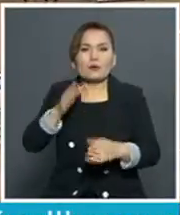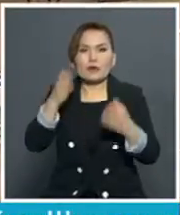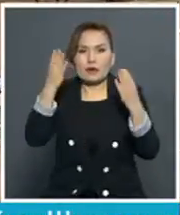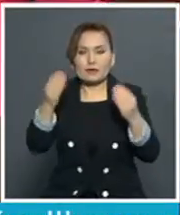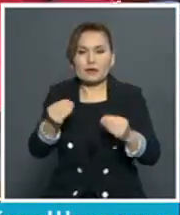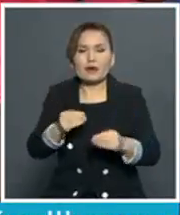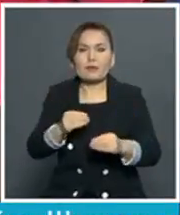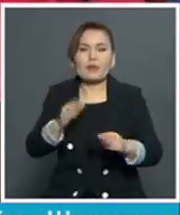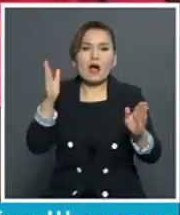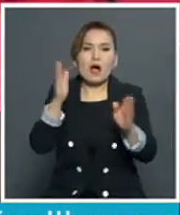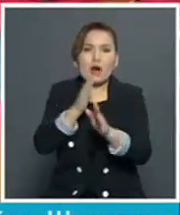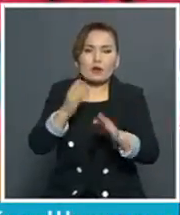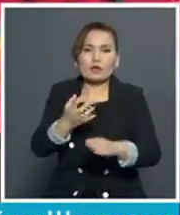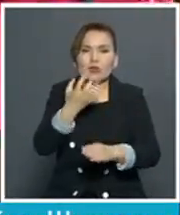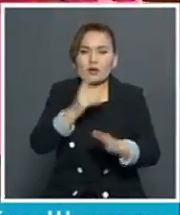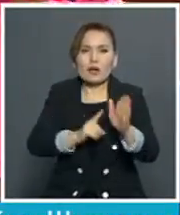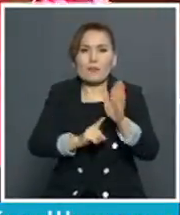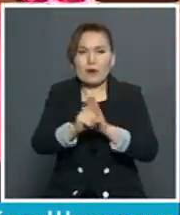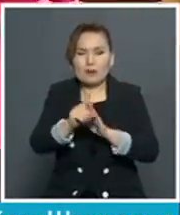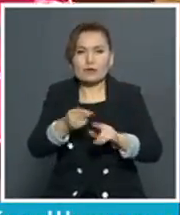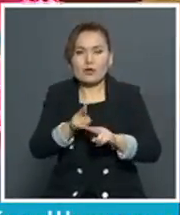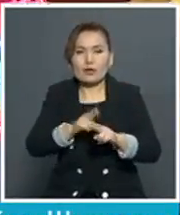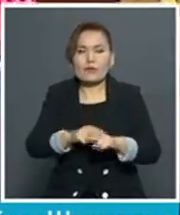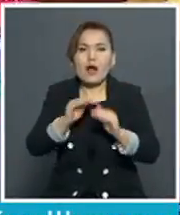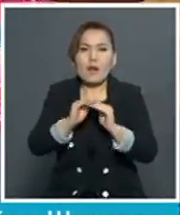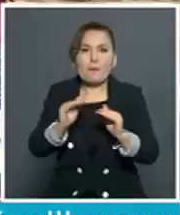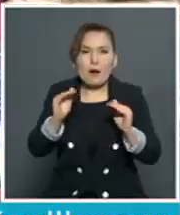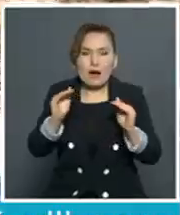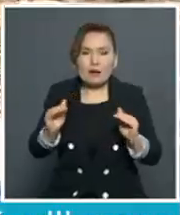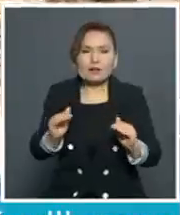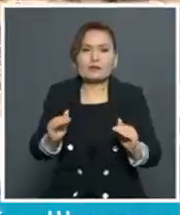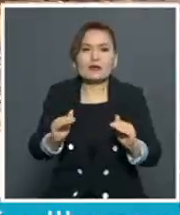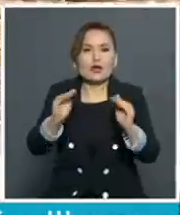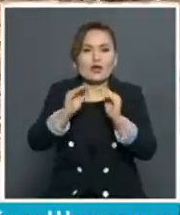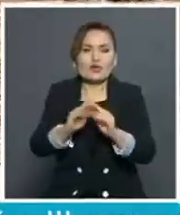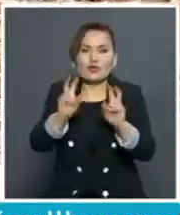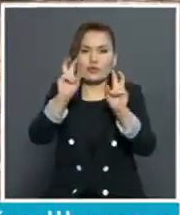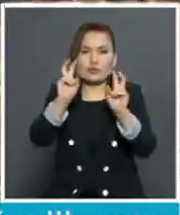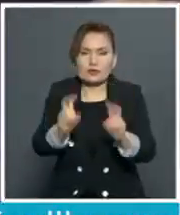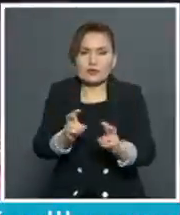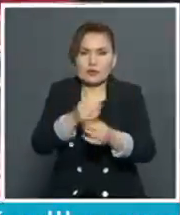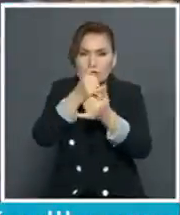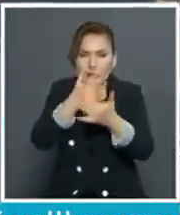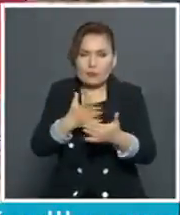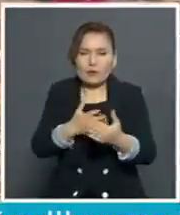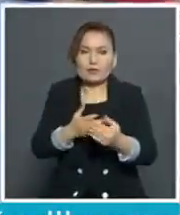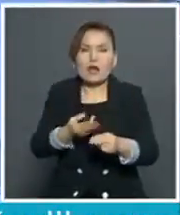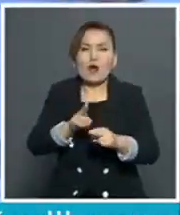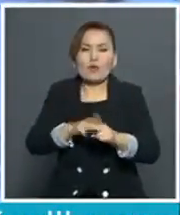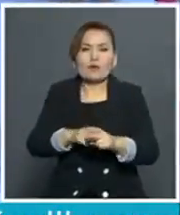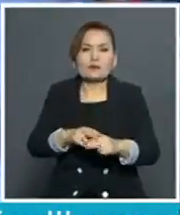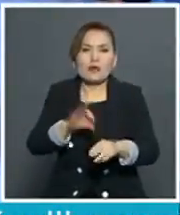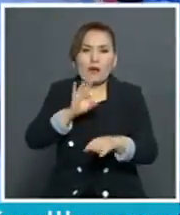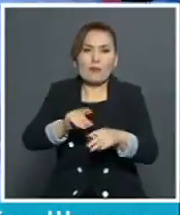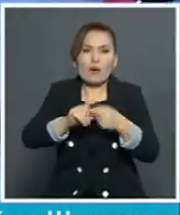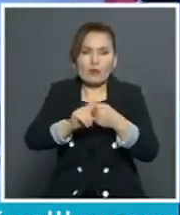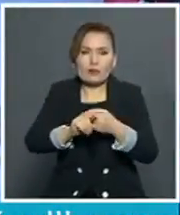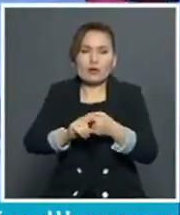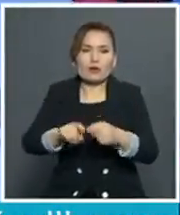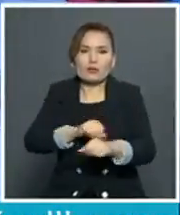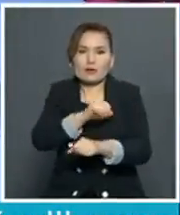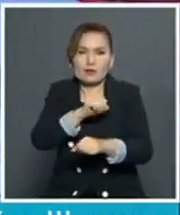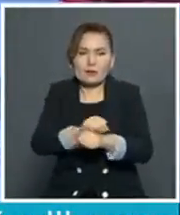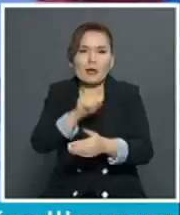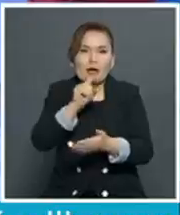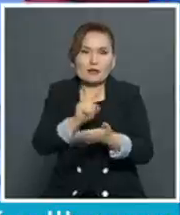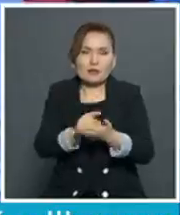күндері ауа райы тағы да жылайды. Ол кезде ойын баласын үйде ұстау мүлдем қиын болуы мүмкін. Бірақ қатерлі індеттің азабын тартқаннан гөрі үйде